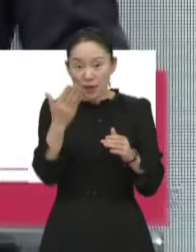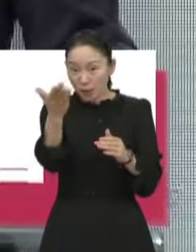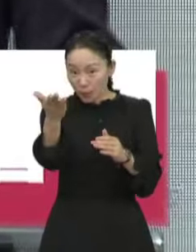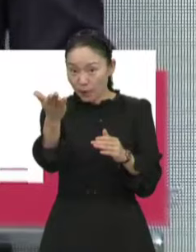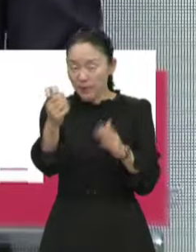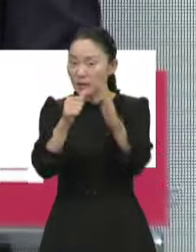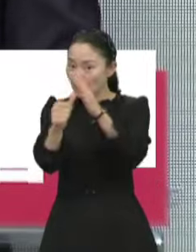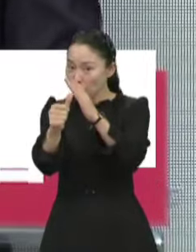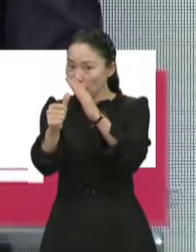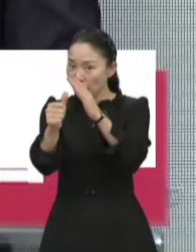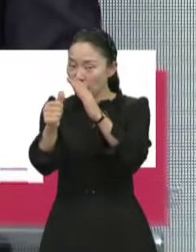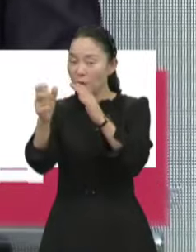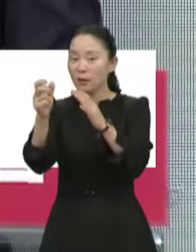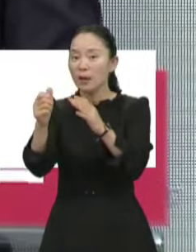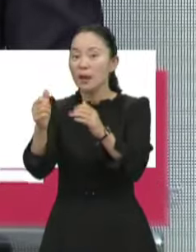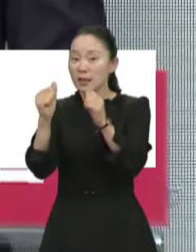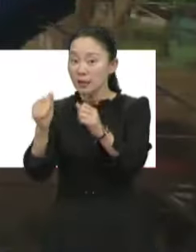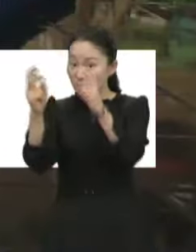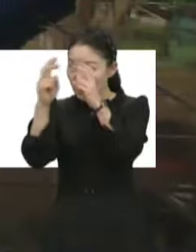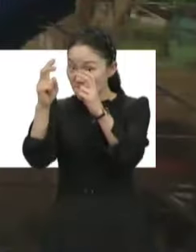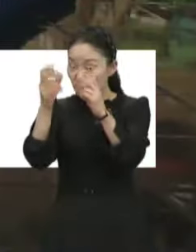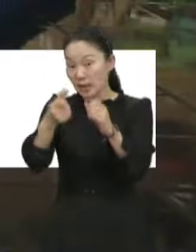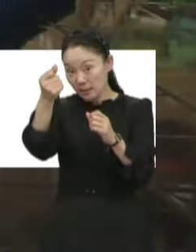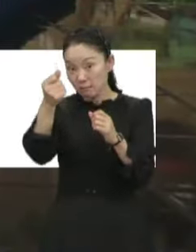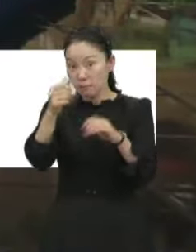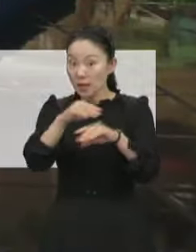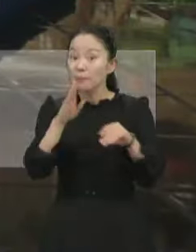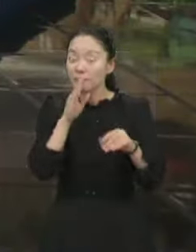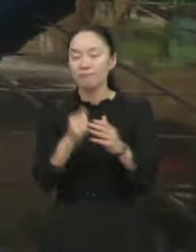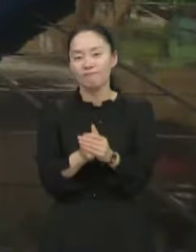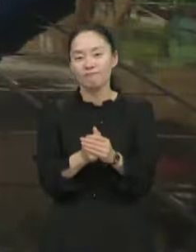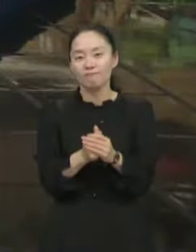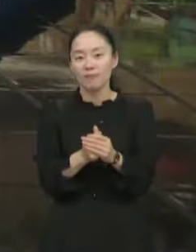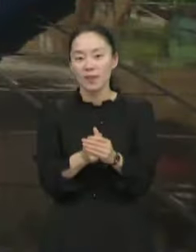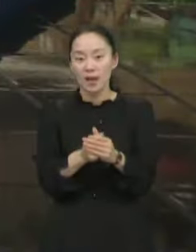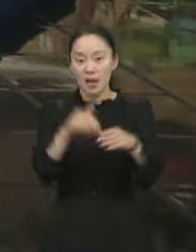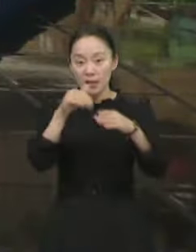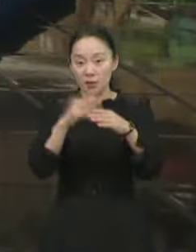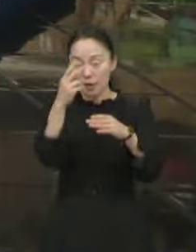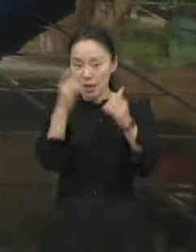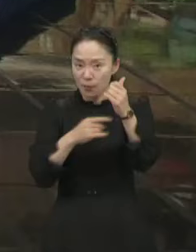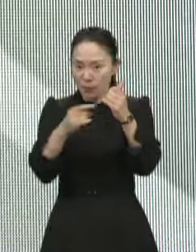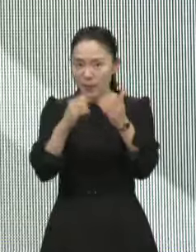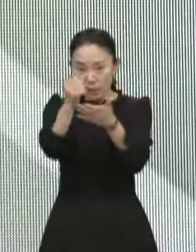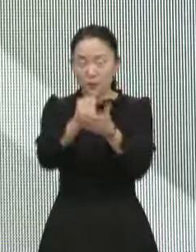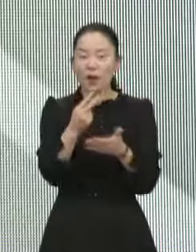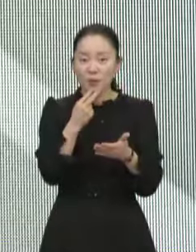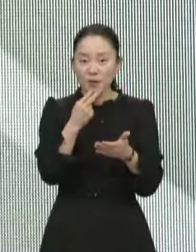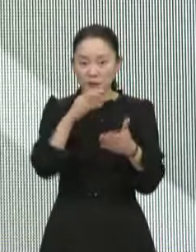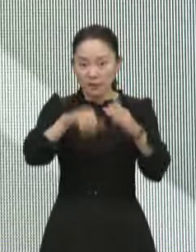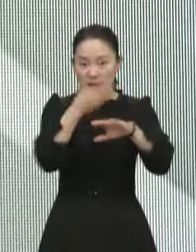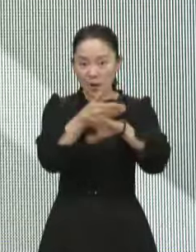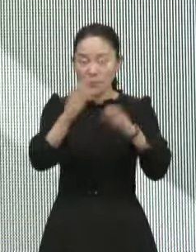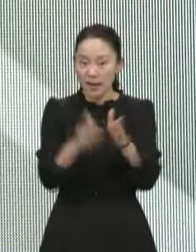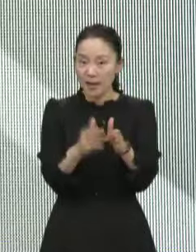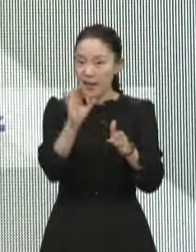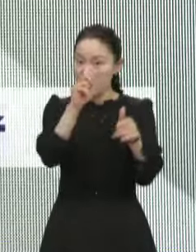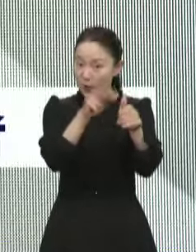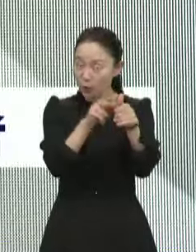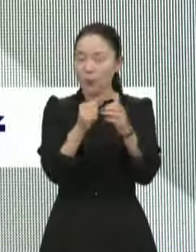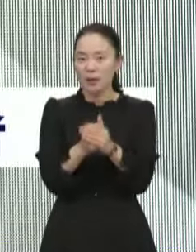있었던 회사가 소유한 땅입니다. 맞습니까? 한편 선관위 토론회 비초청 대상인 개혁신당 이태환